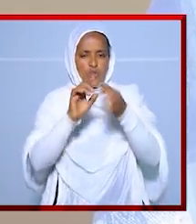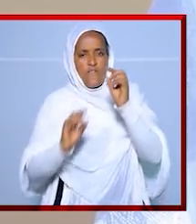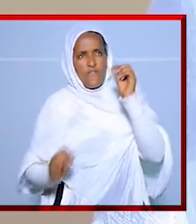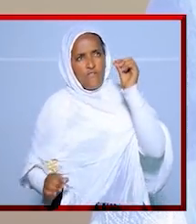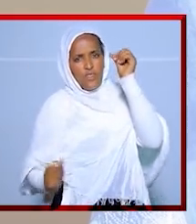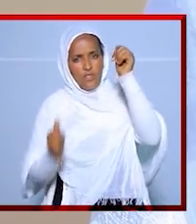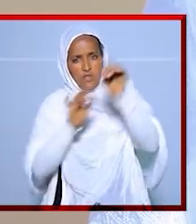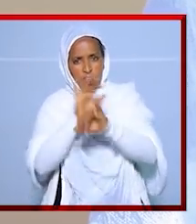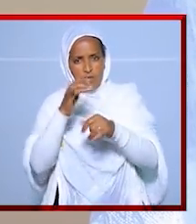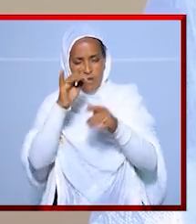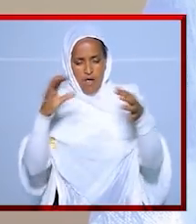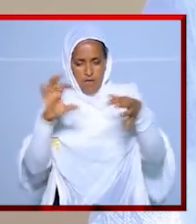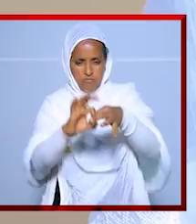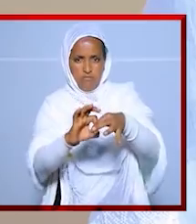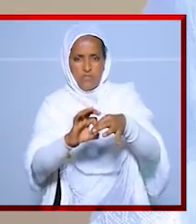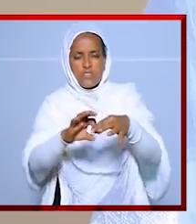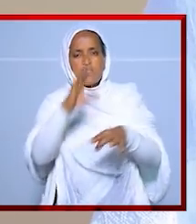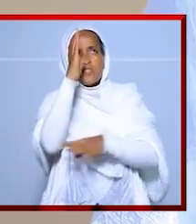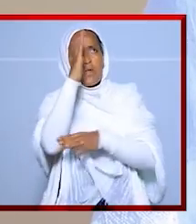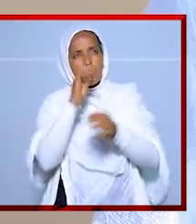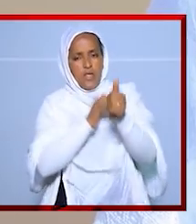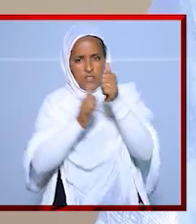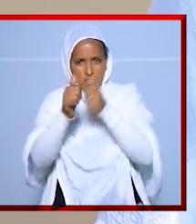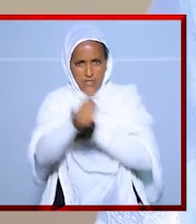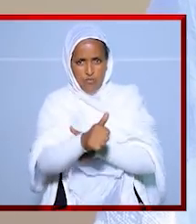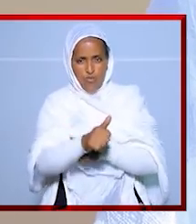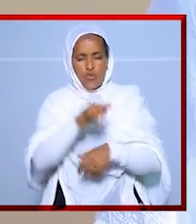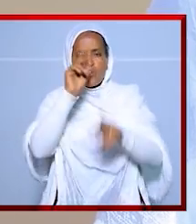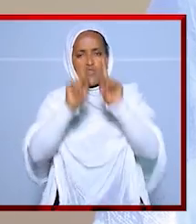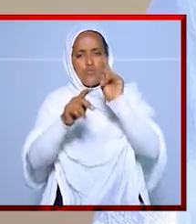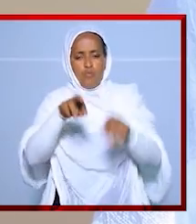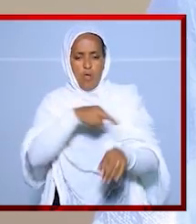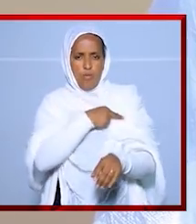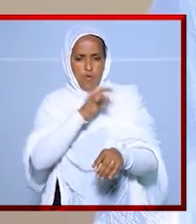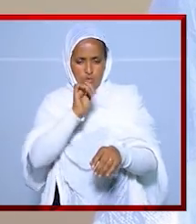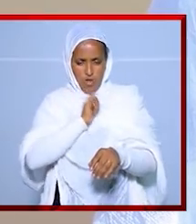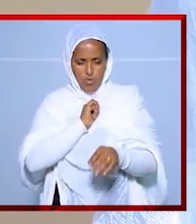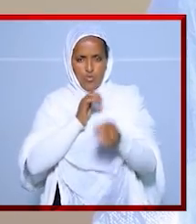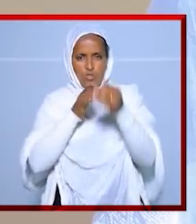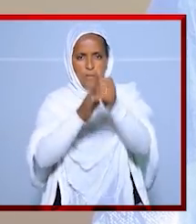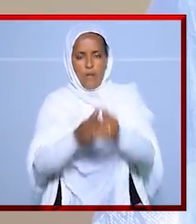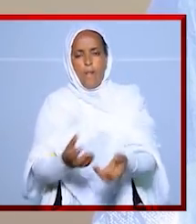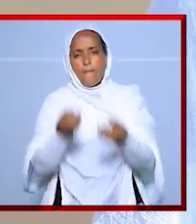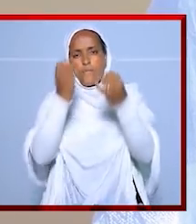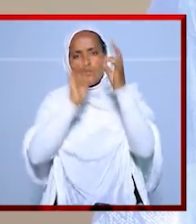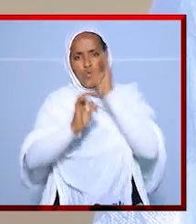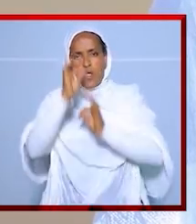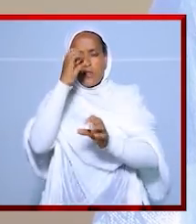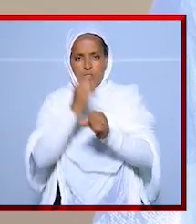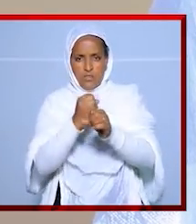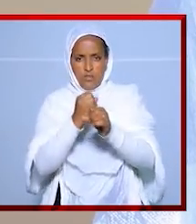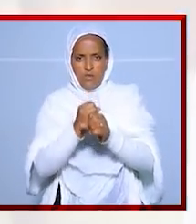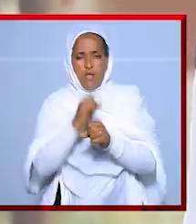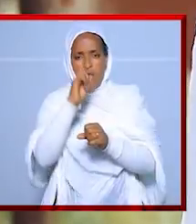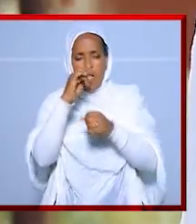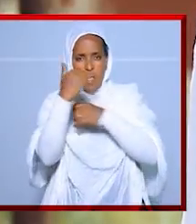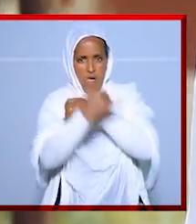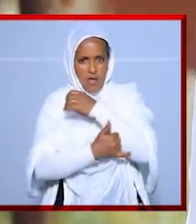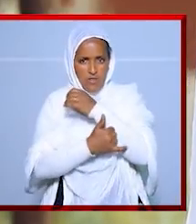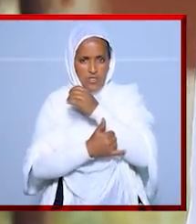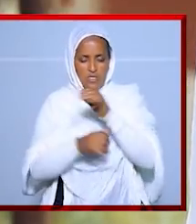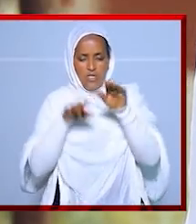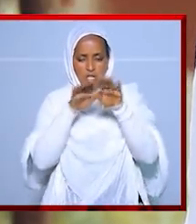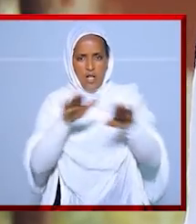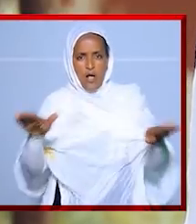እንደ ፈትል አንድነት ሆነው እግዚአብሔርን አስቀድመው ህዝቡን በሃይማኖት ራሱን እየመራ ብዙ ታሪክ ሰርተናል። አንዲት